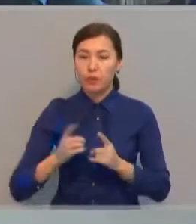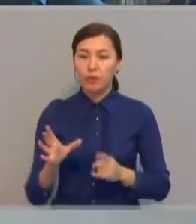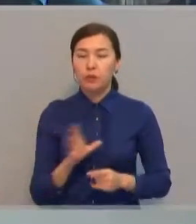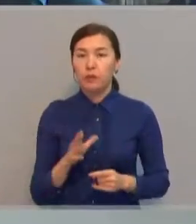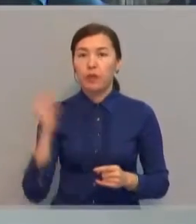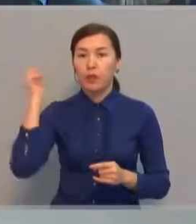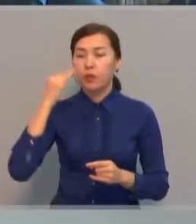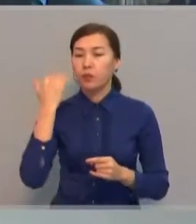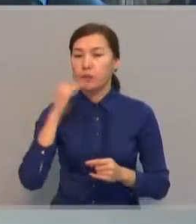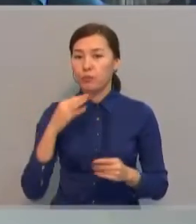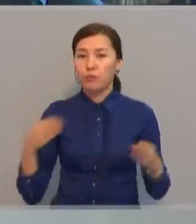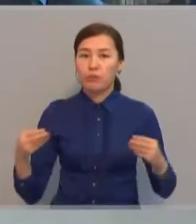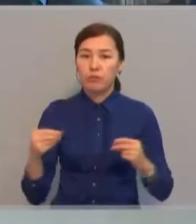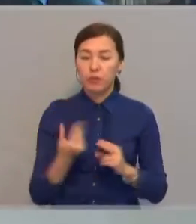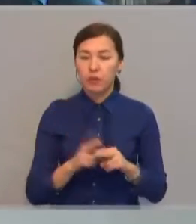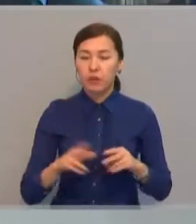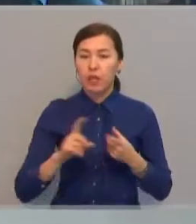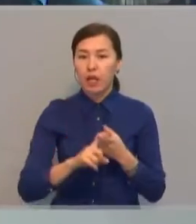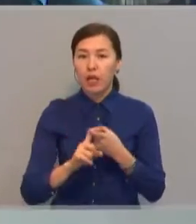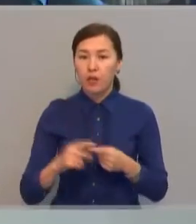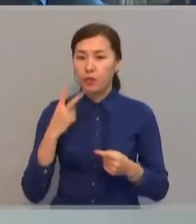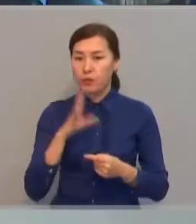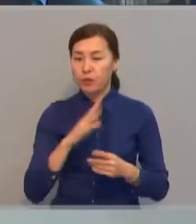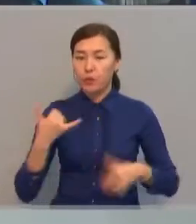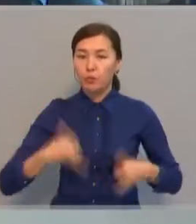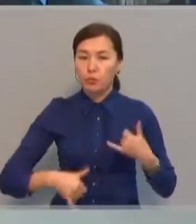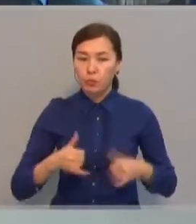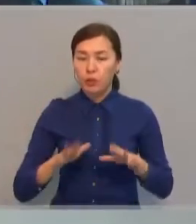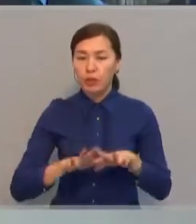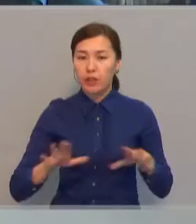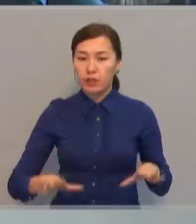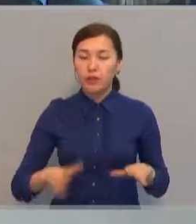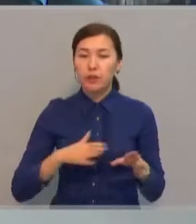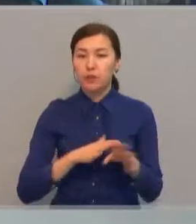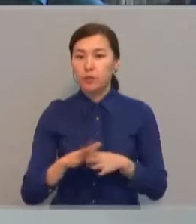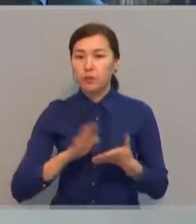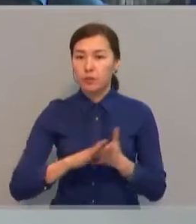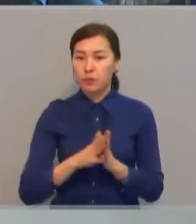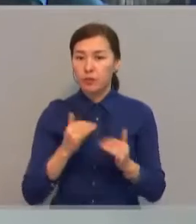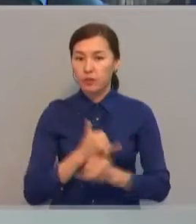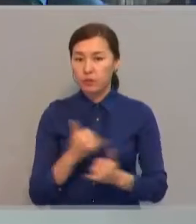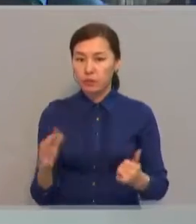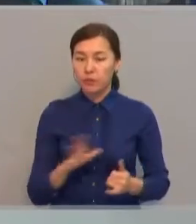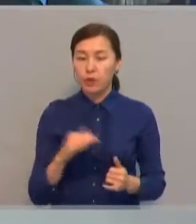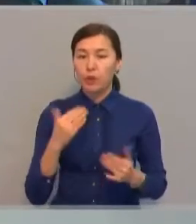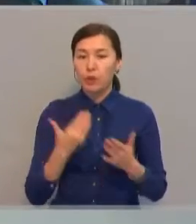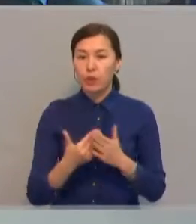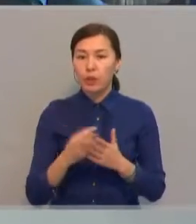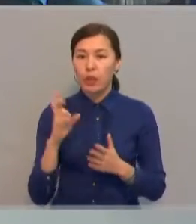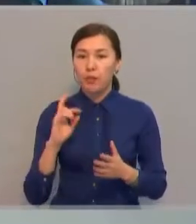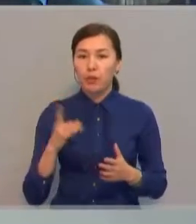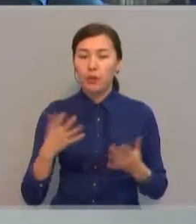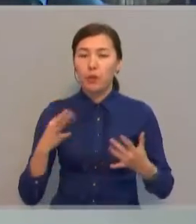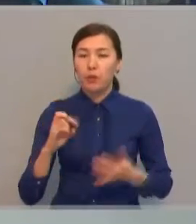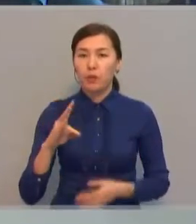болатын. Білім саласына кер әсерін тигізген індетке қарамастан ұстаздар мен оқушыларға толықтай жағдай жасалып келеді. Оған дәлел